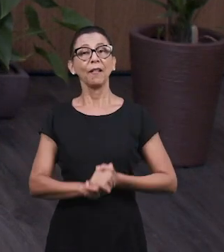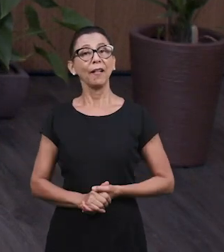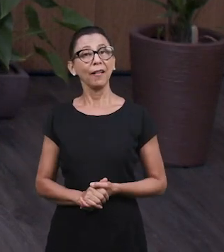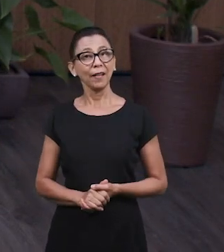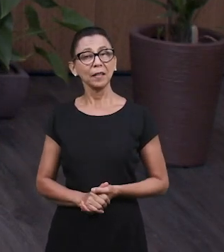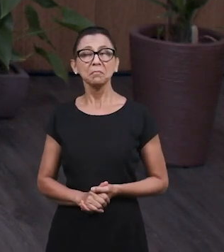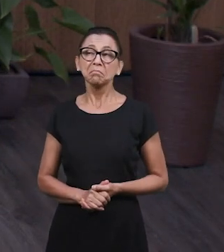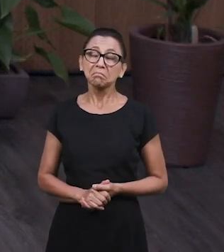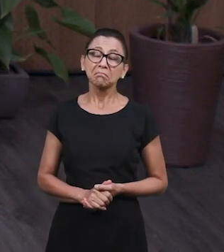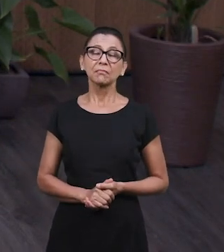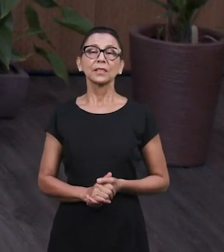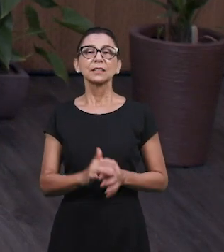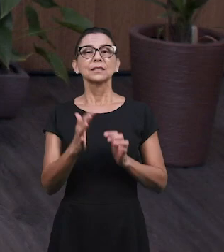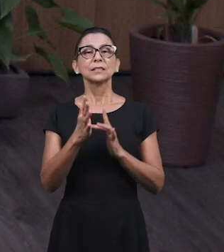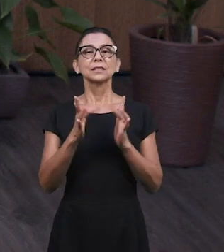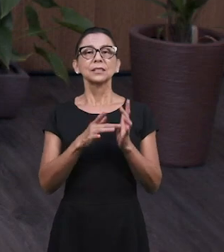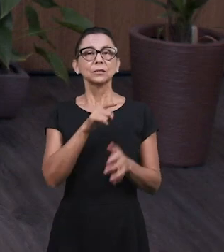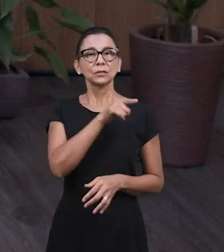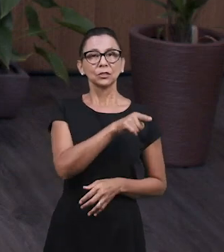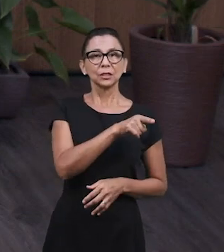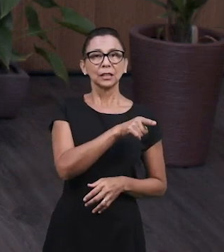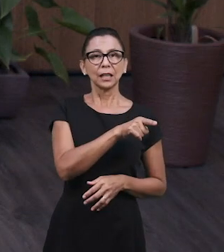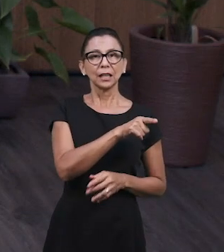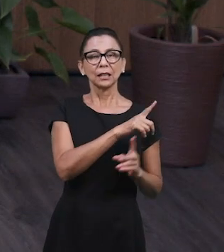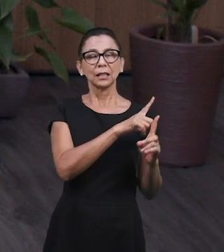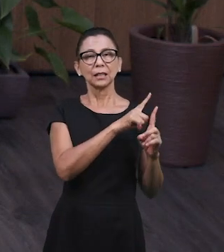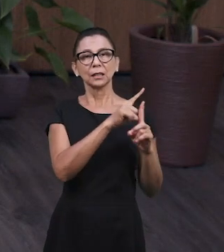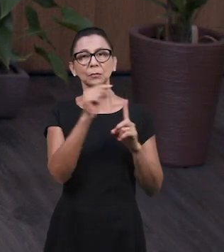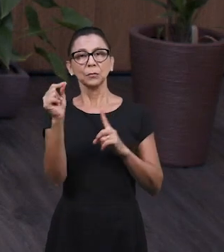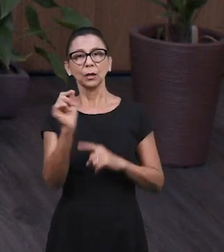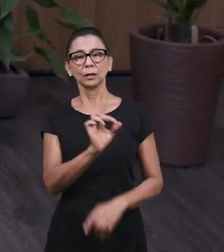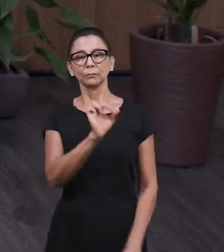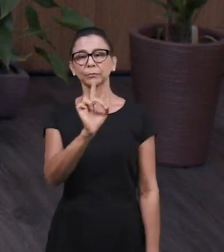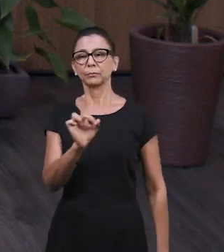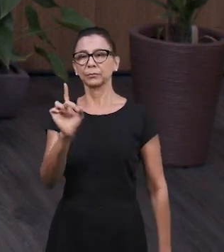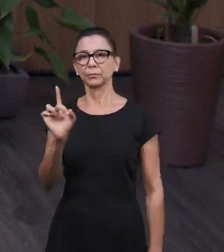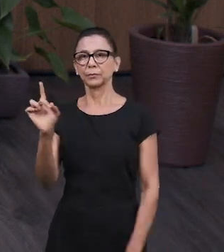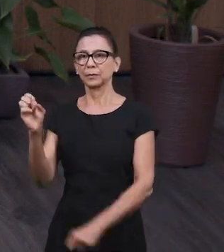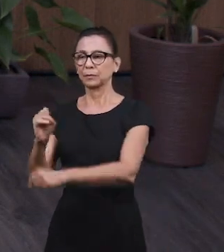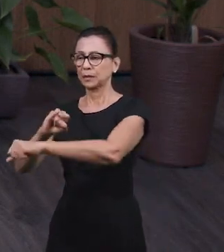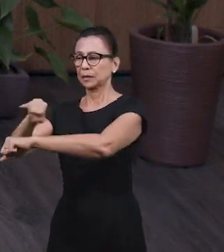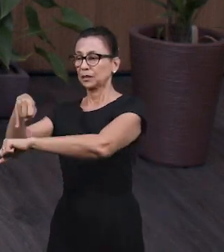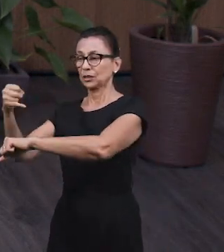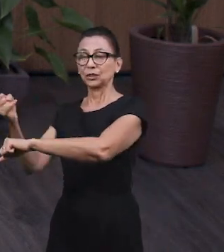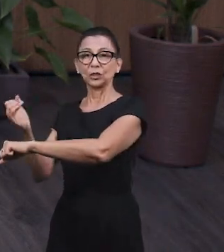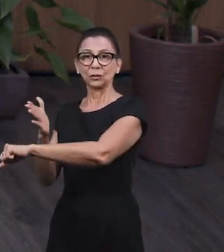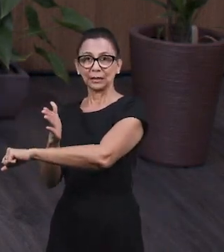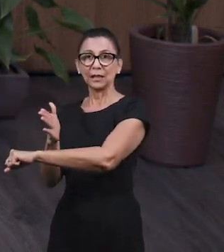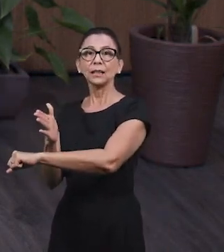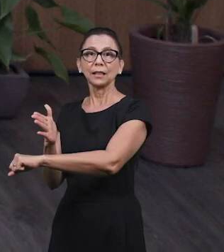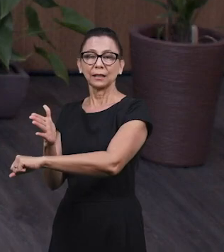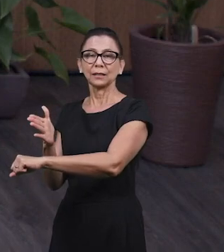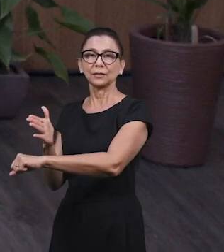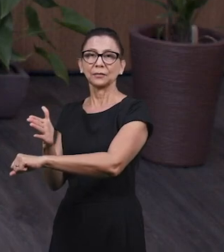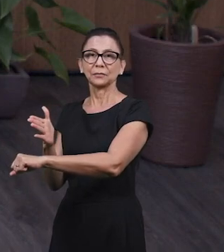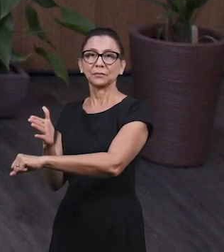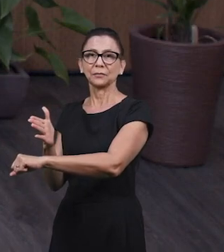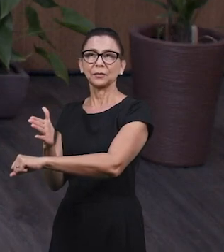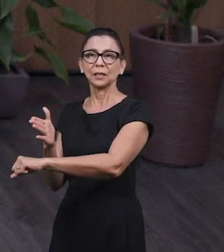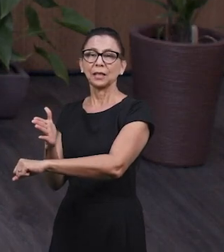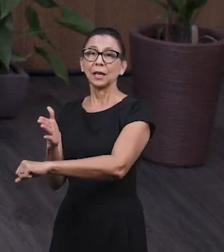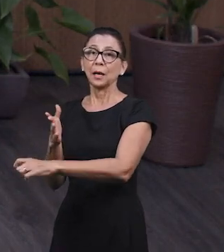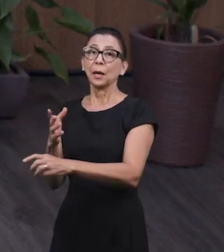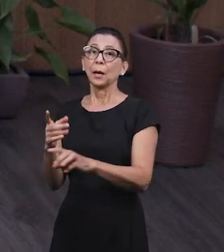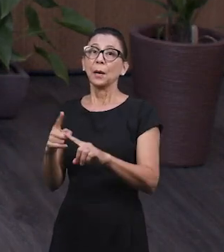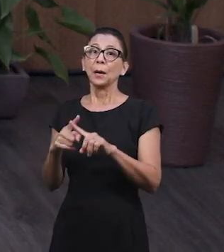Seigneur Jésus, je l'avais déjà cité, il quittait la ville, il partait justement à Jérusalem. Mais